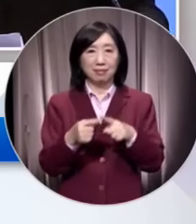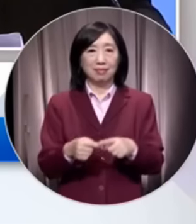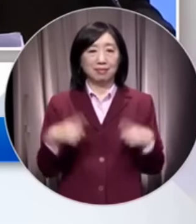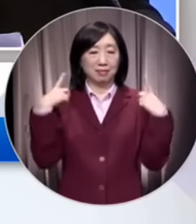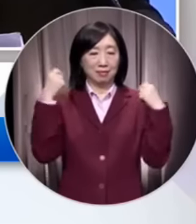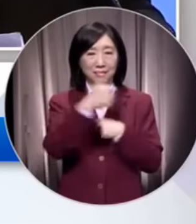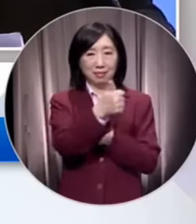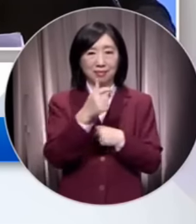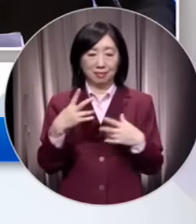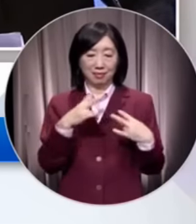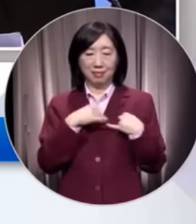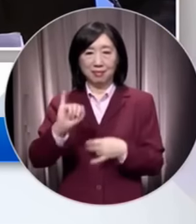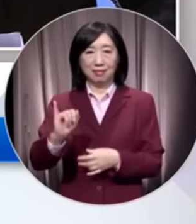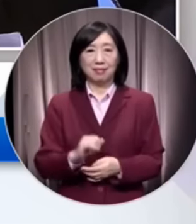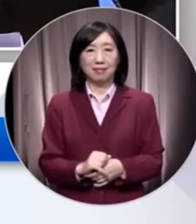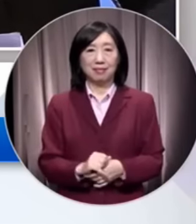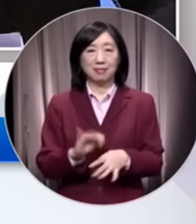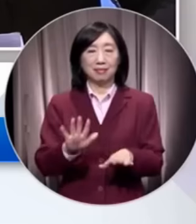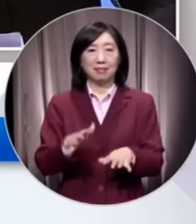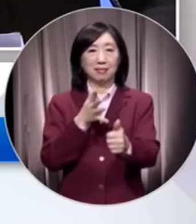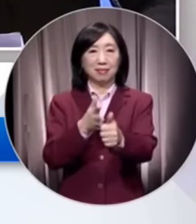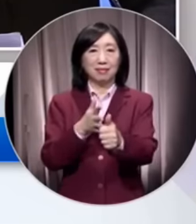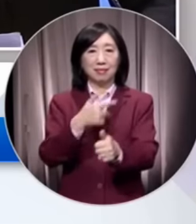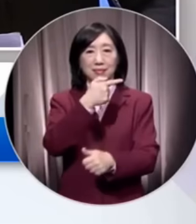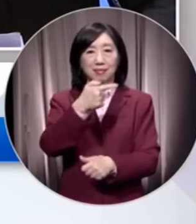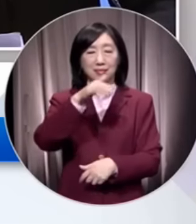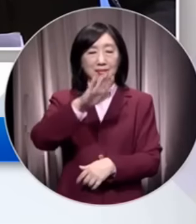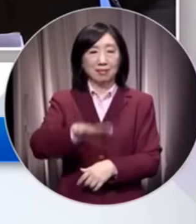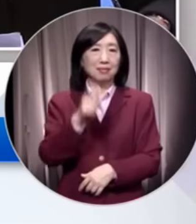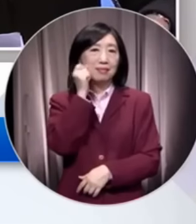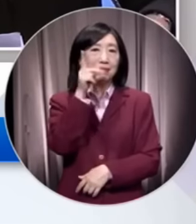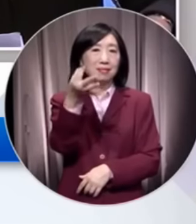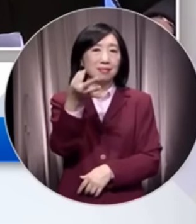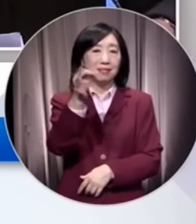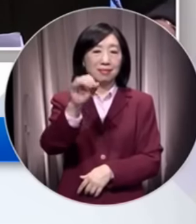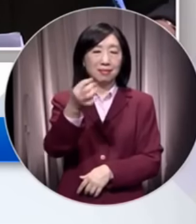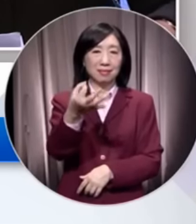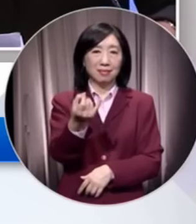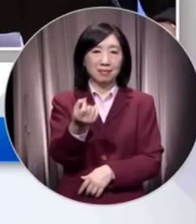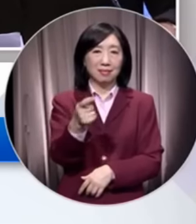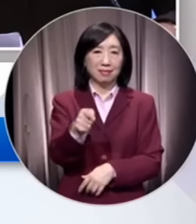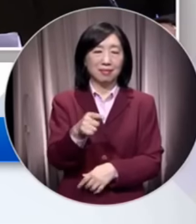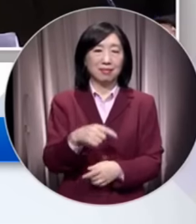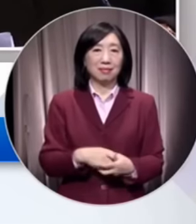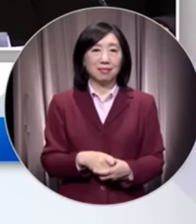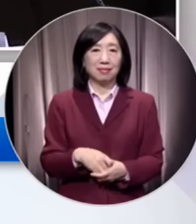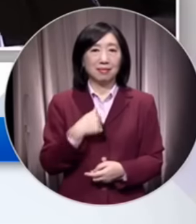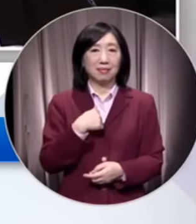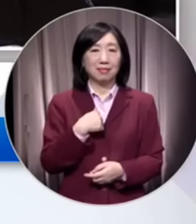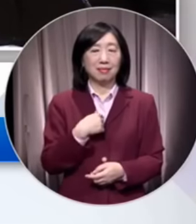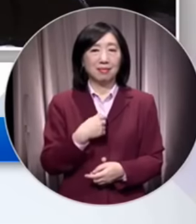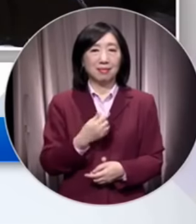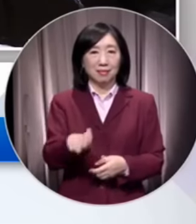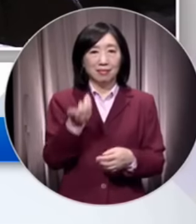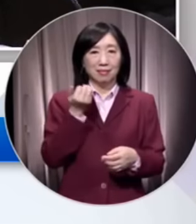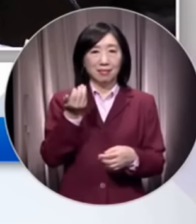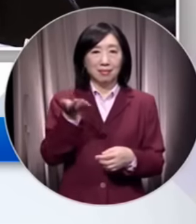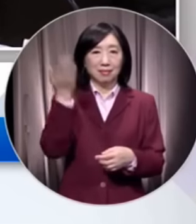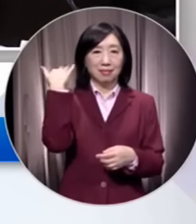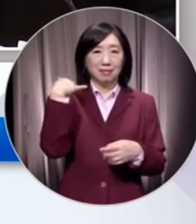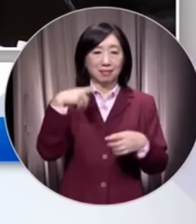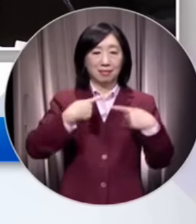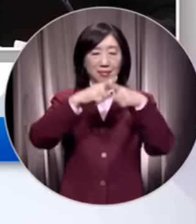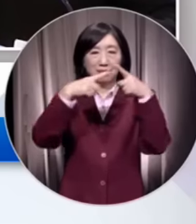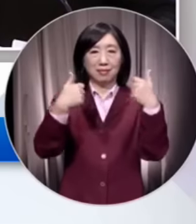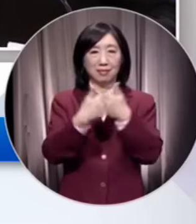蔡主席，这个问题是有关最低基本工资。我在特别上一次的辩论会当中提